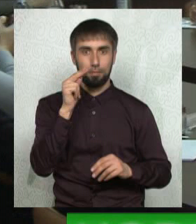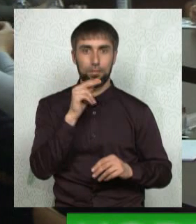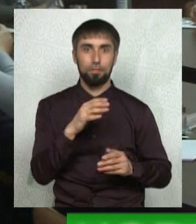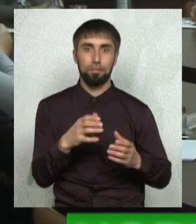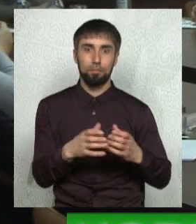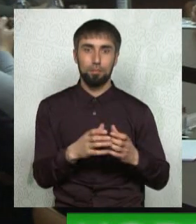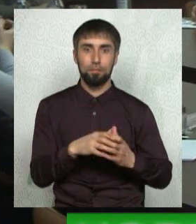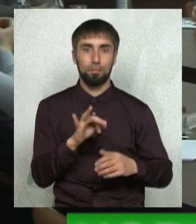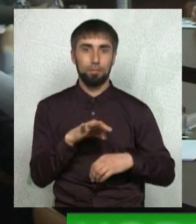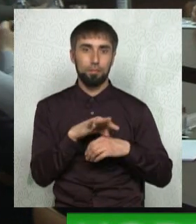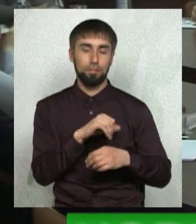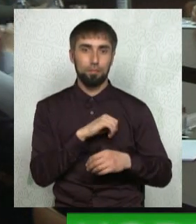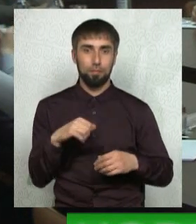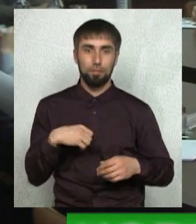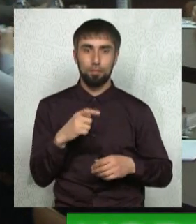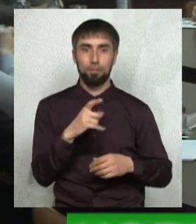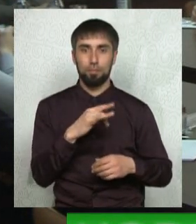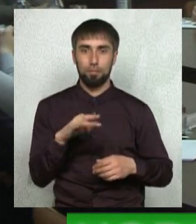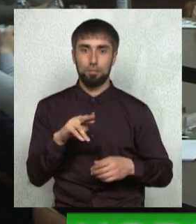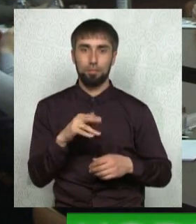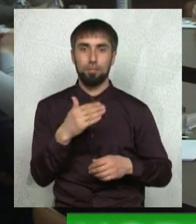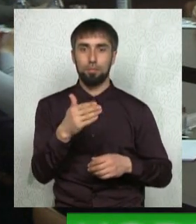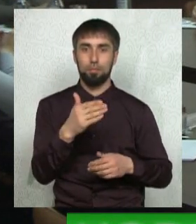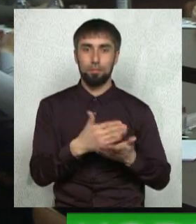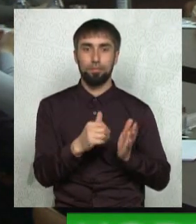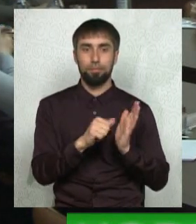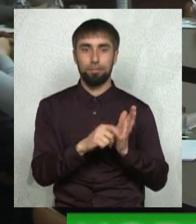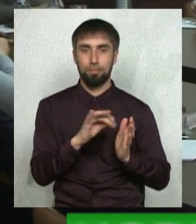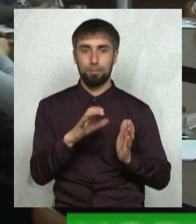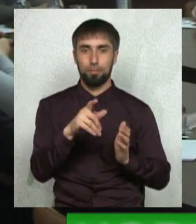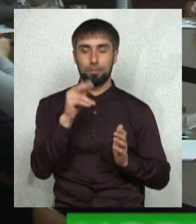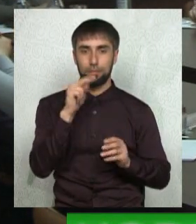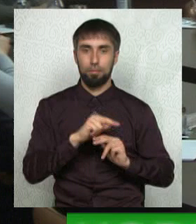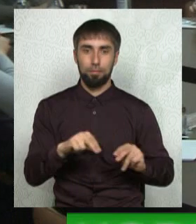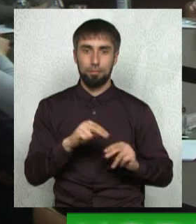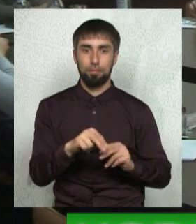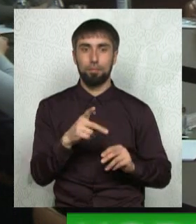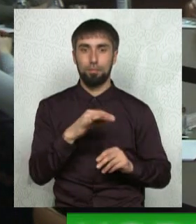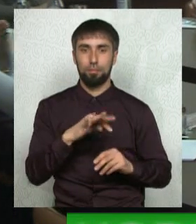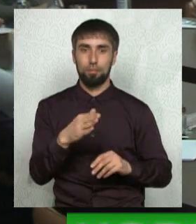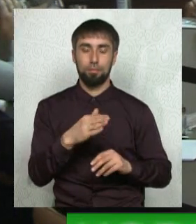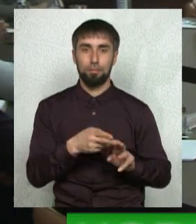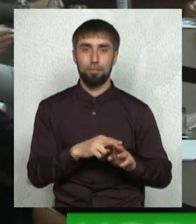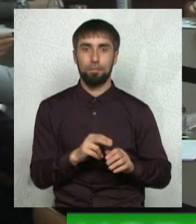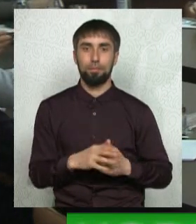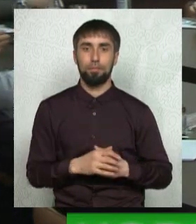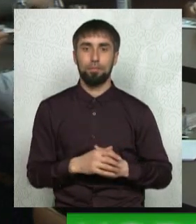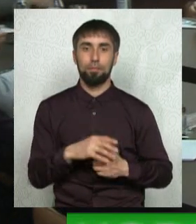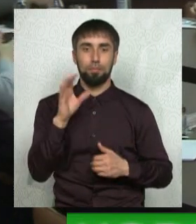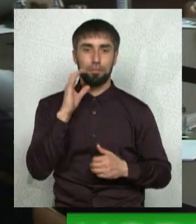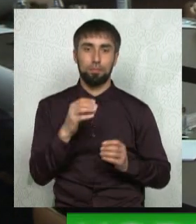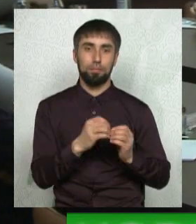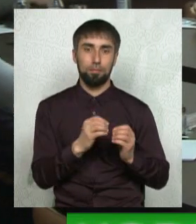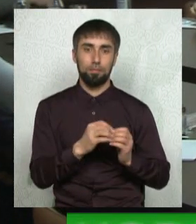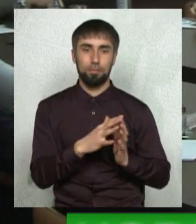составлять и проводить сами экскурсии. Мероприятие рассчитано на 6 часов. Лекцию по открытию туристического потенциала республики слушают